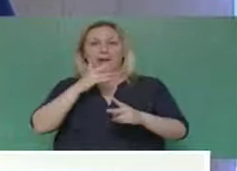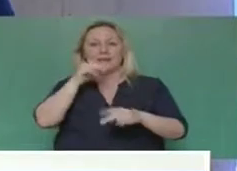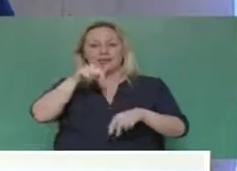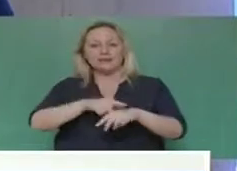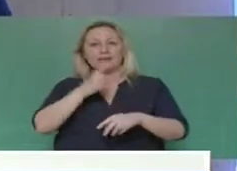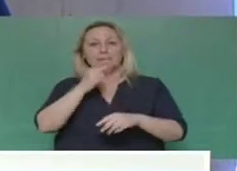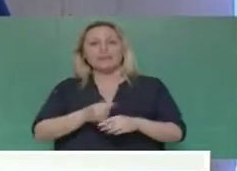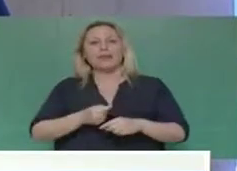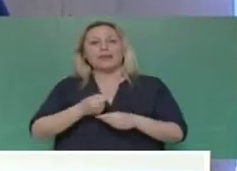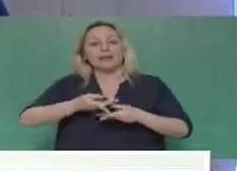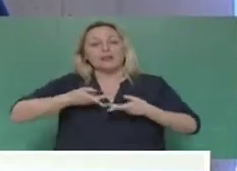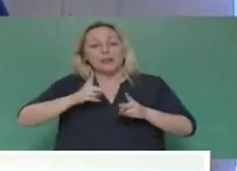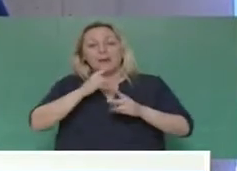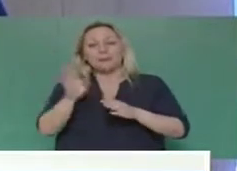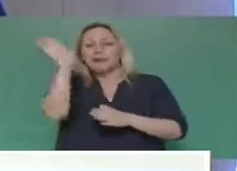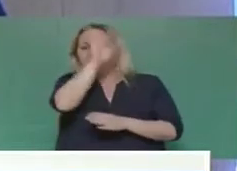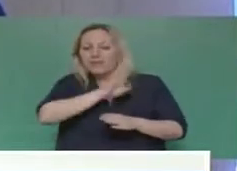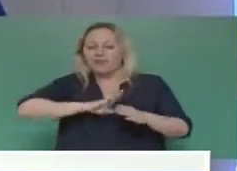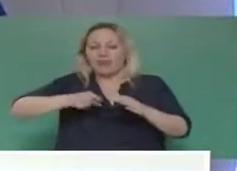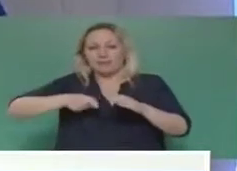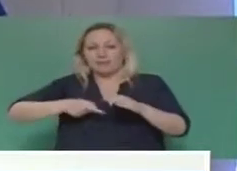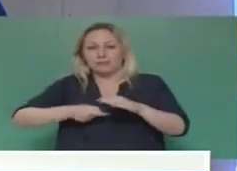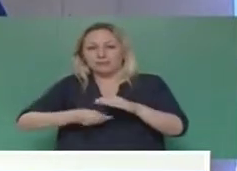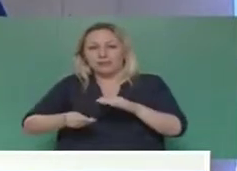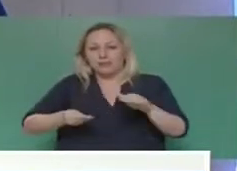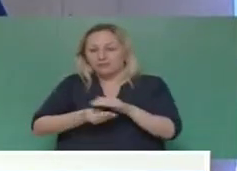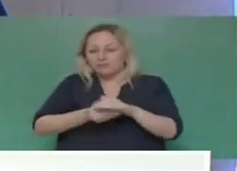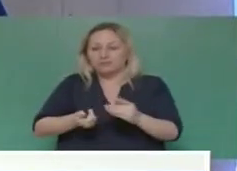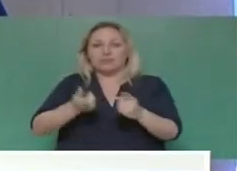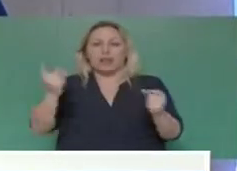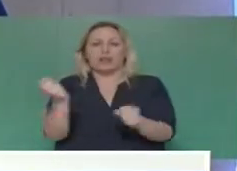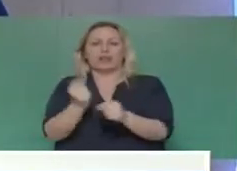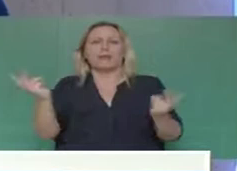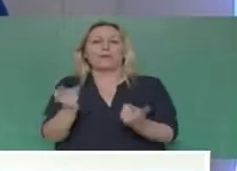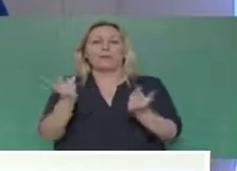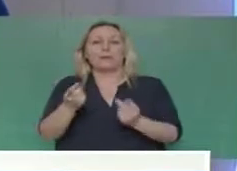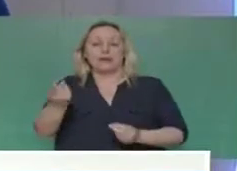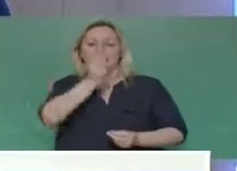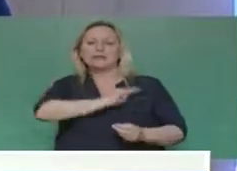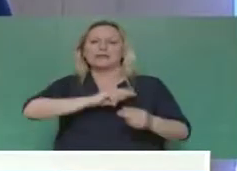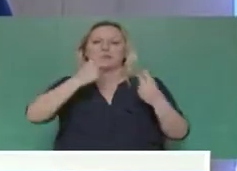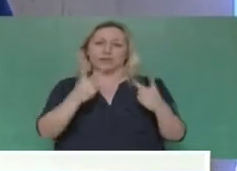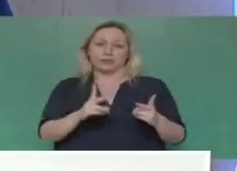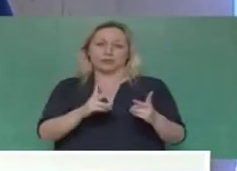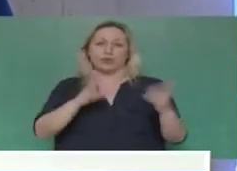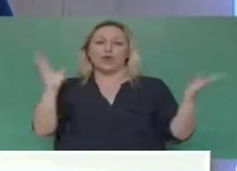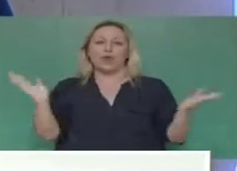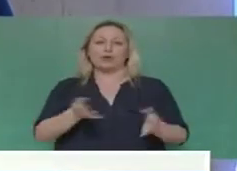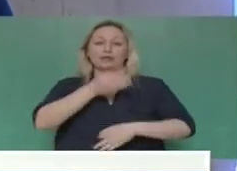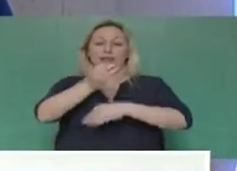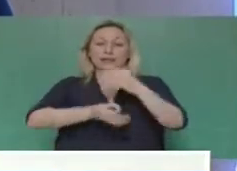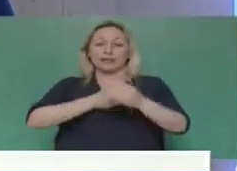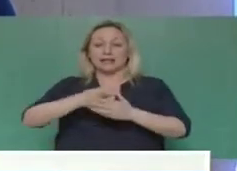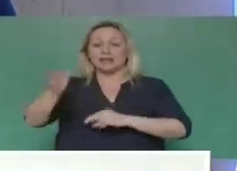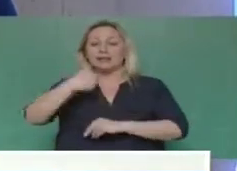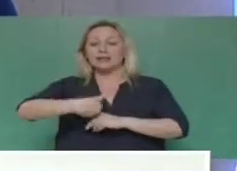κάποιοι υπόγεια και να αναγκάσουν σε περιστασιακές συνεργασίες με σκοπό το ίδιο όφελος. Ό,τι και να λένε πάντως, οι αυτοδιοικητικές